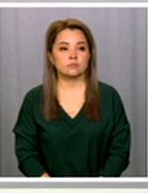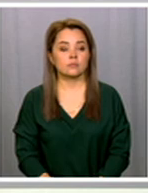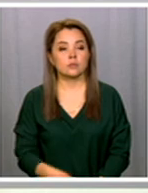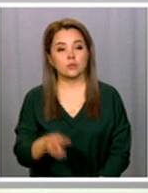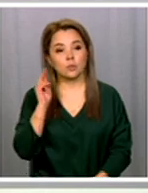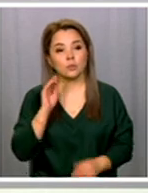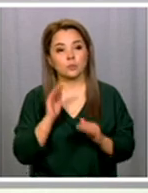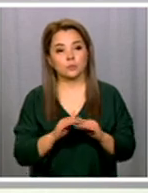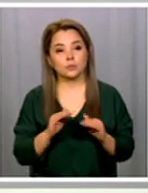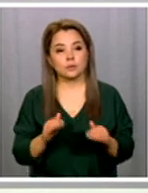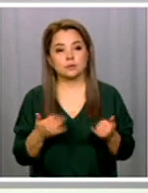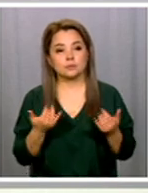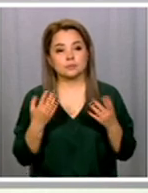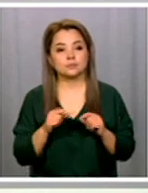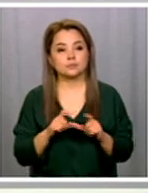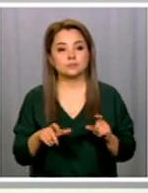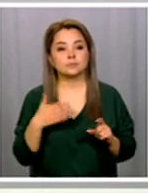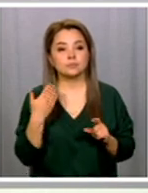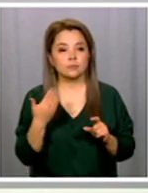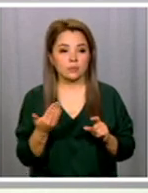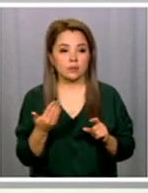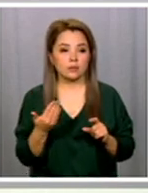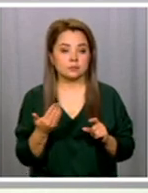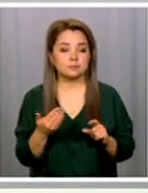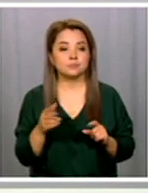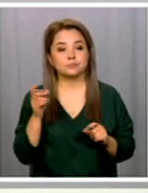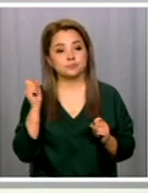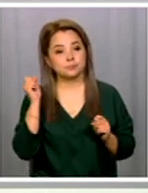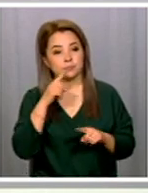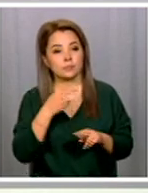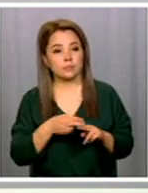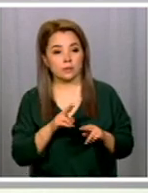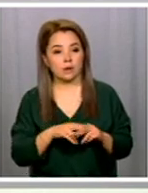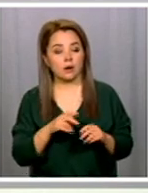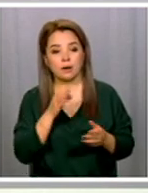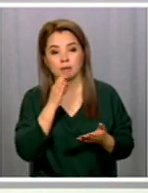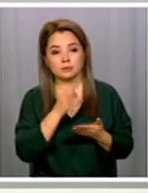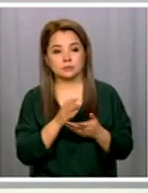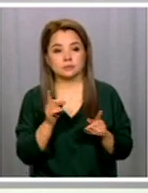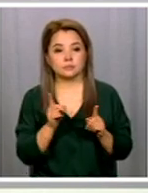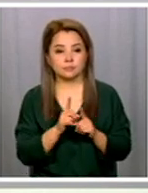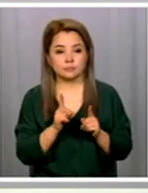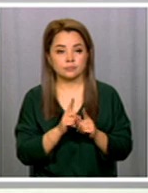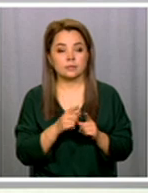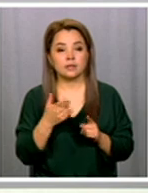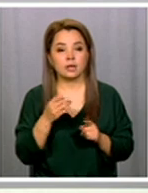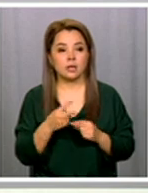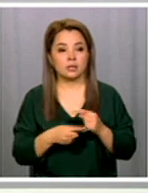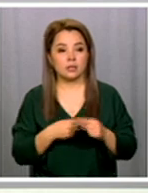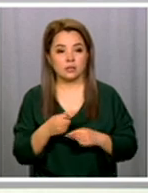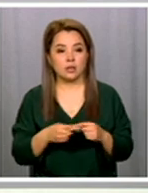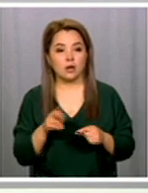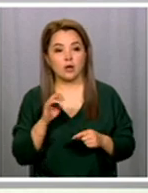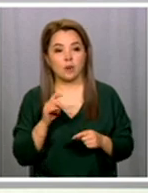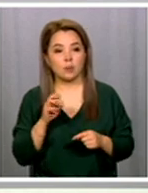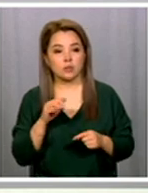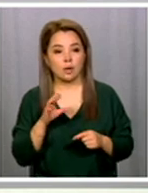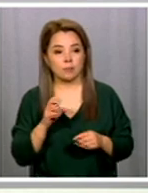Оқушылар, бүгінгі сабақта сіздер белгілерді анықтаудағы гендер мен